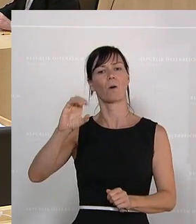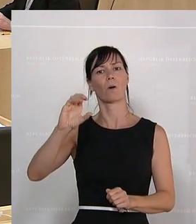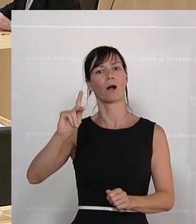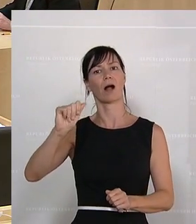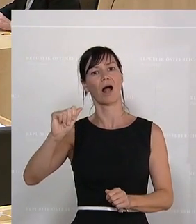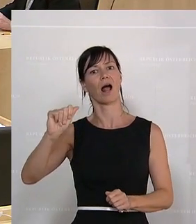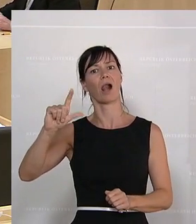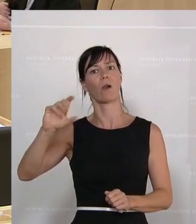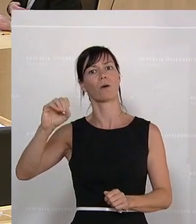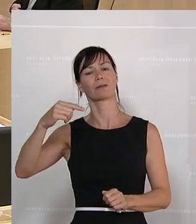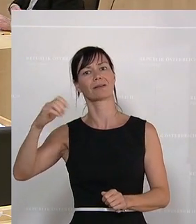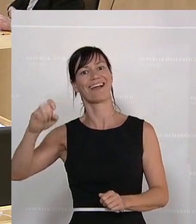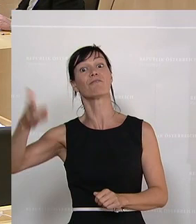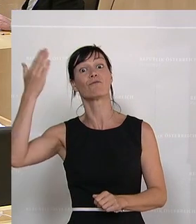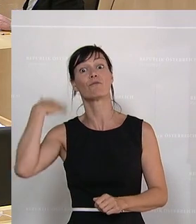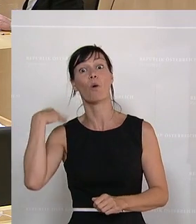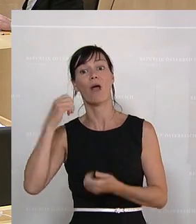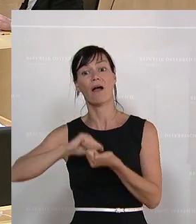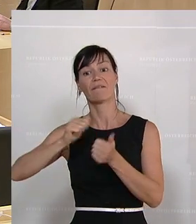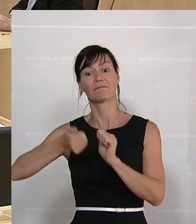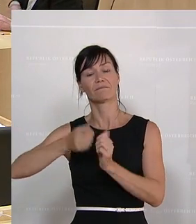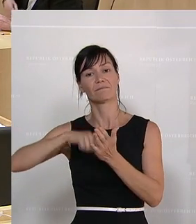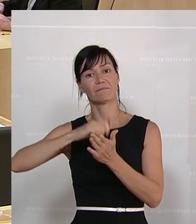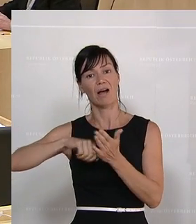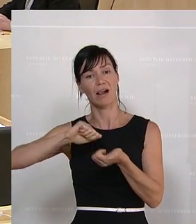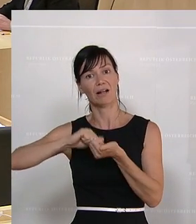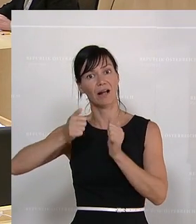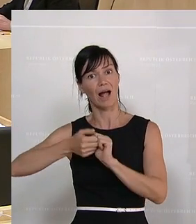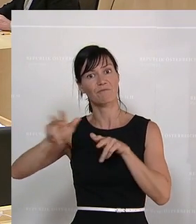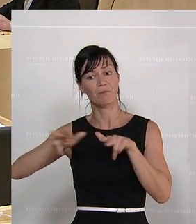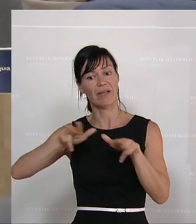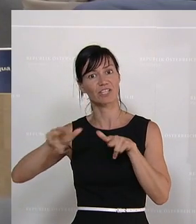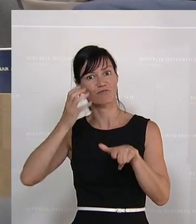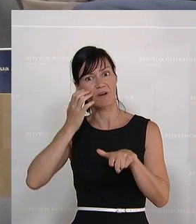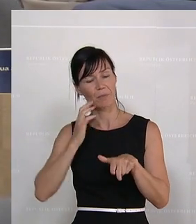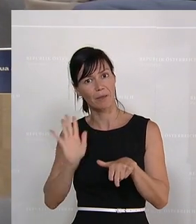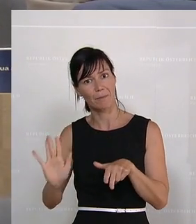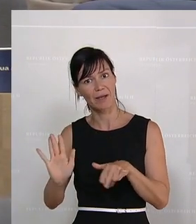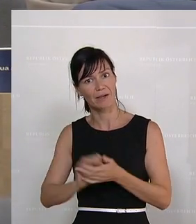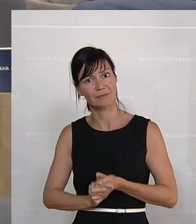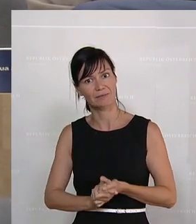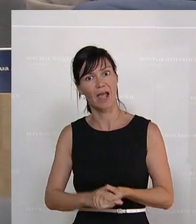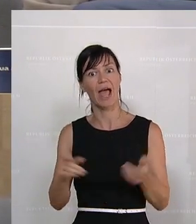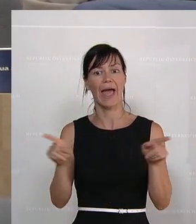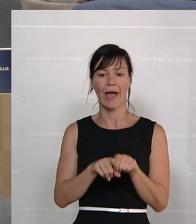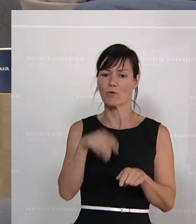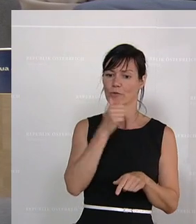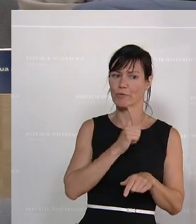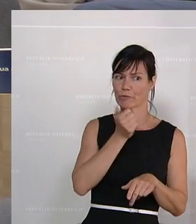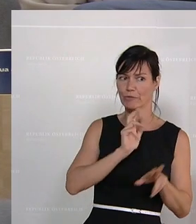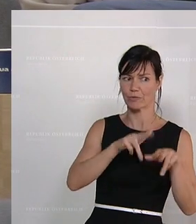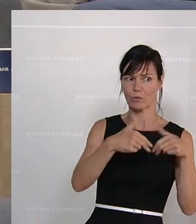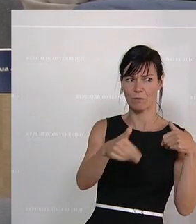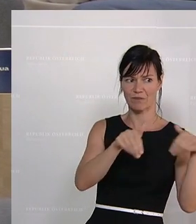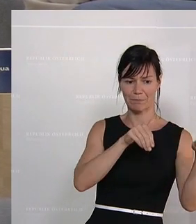xmart kauf manager von bundespräsident alexander van der bellen und das auch schon der grünen umweltministerin wie gesagt